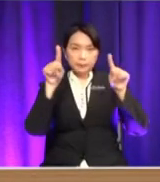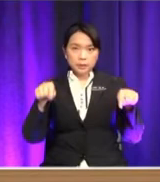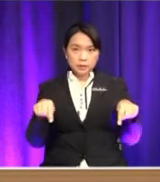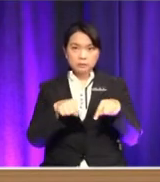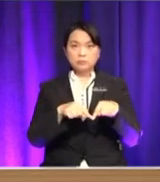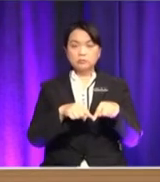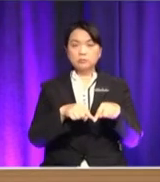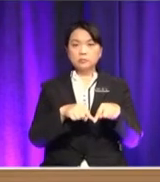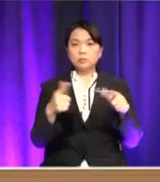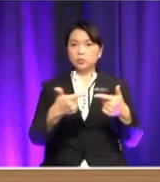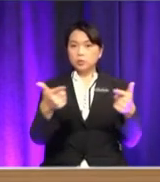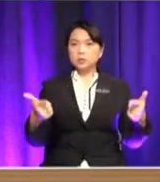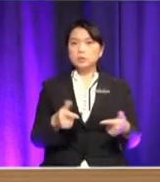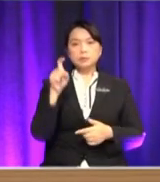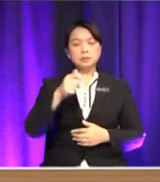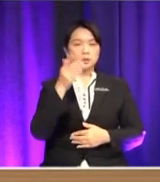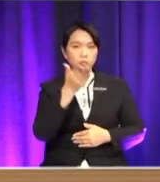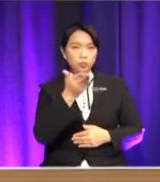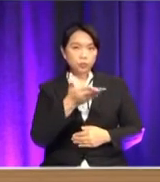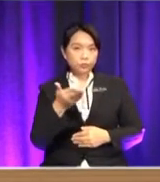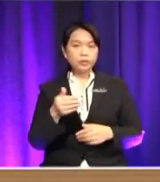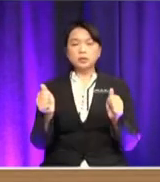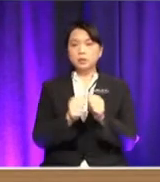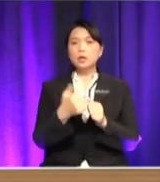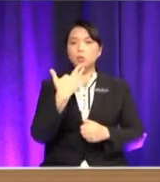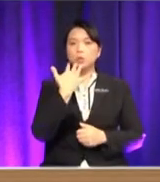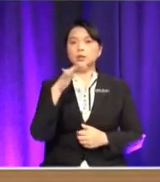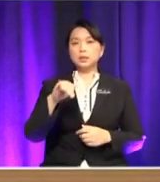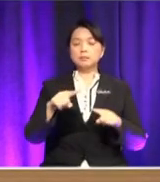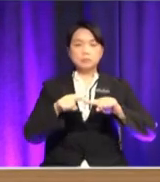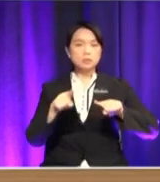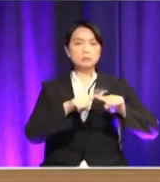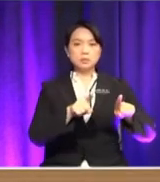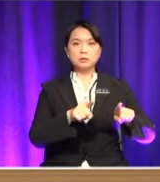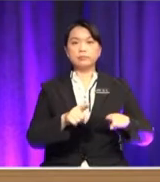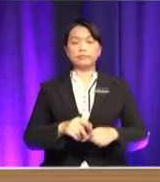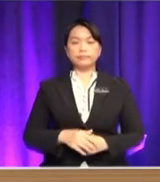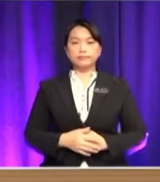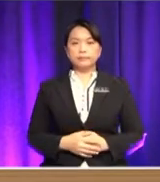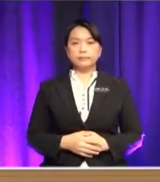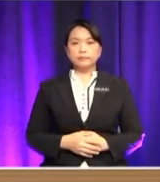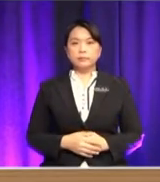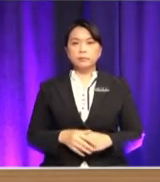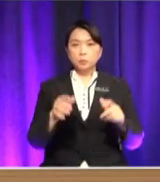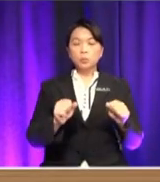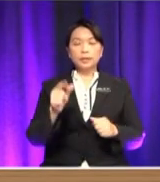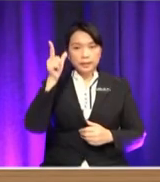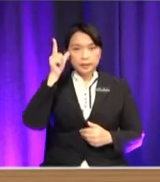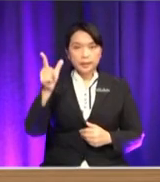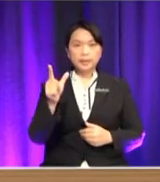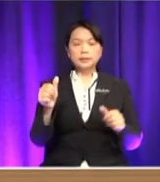ini dia akan diluruskan dengan warna yang berbeda Setapak cadangan Nikita boleh lihat dari petunjuk yang